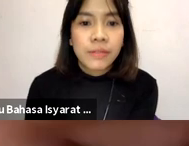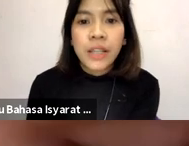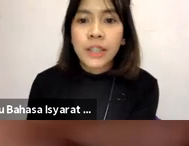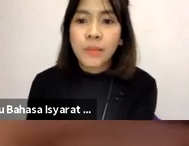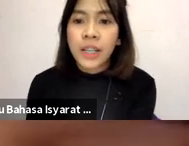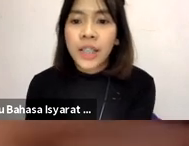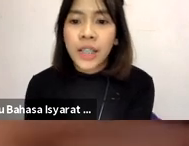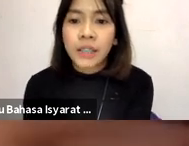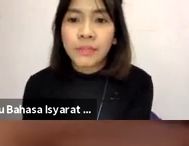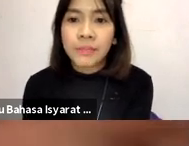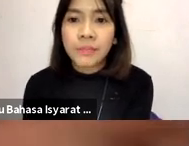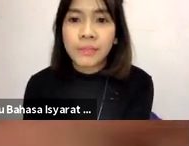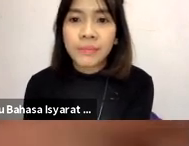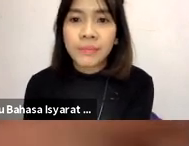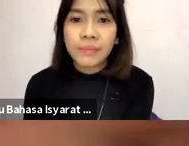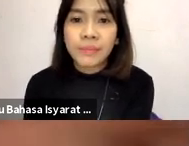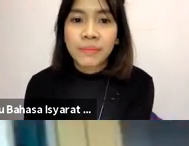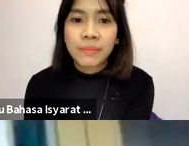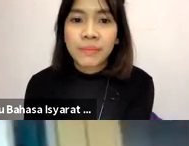dan sebagainya